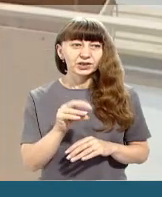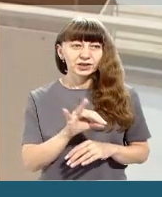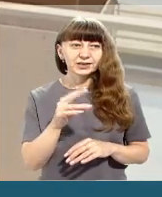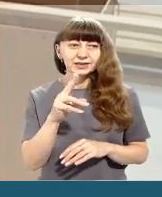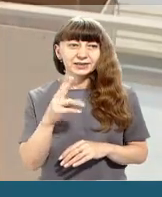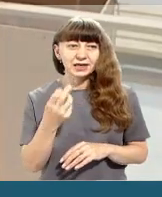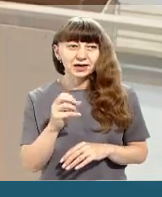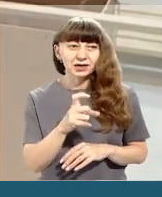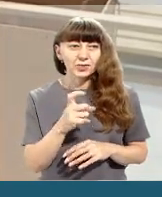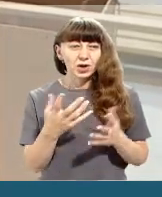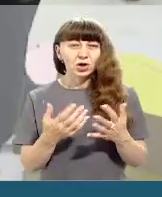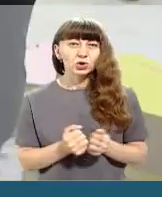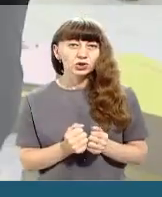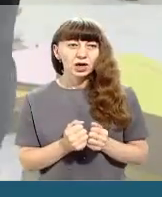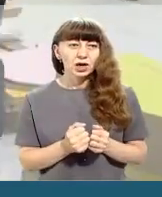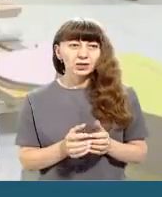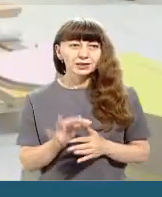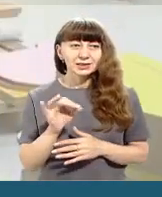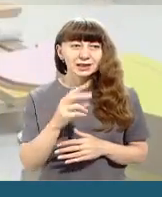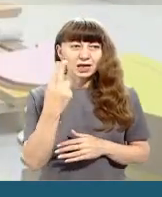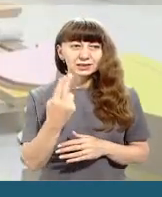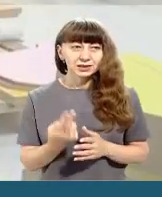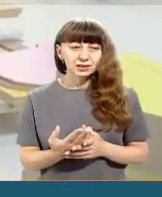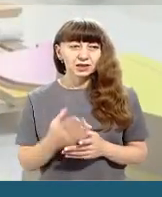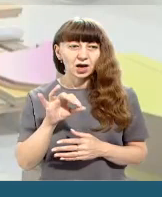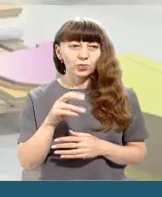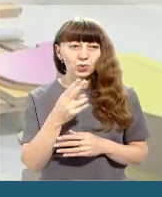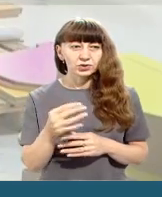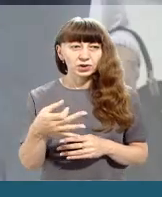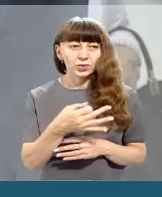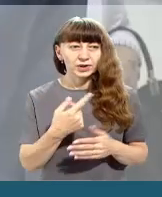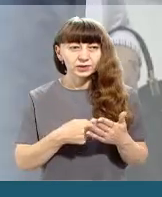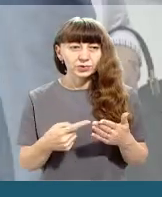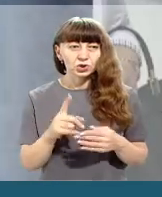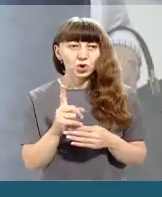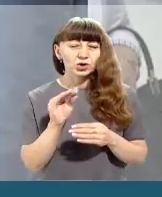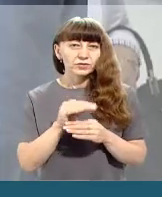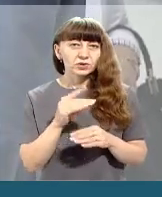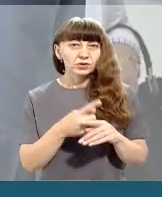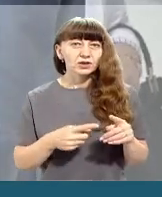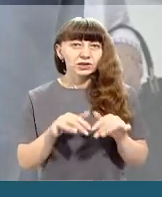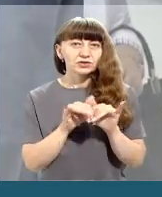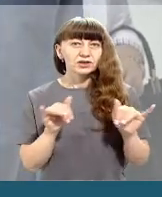шаһар басшысы өңір дамуына үлес қосып жүрген азаматтардың еңбегі жоғары екенін тілге тиек етті.